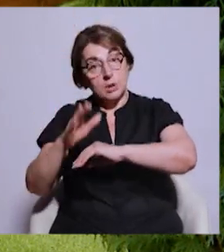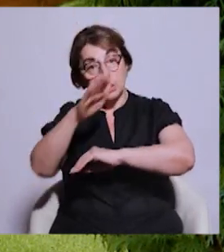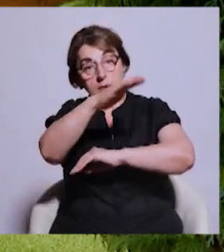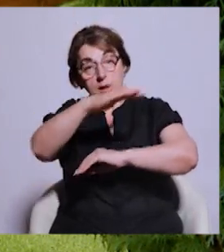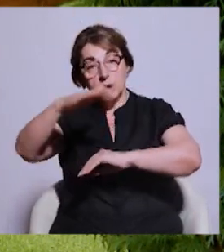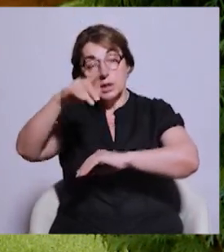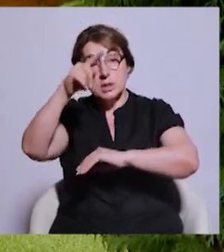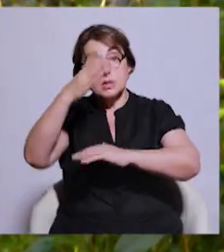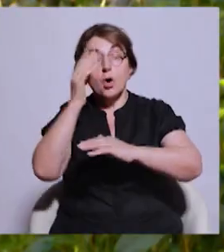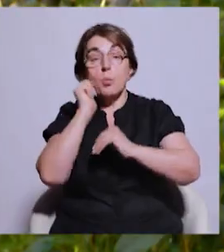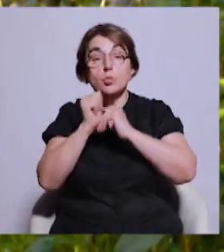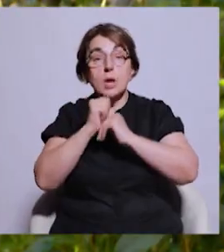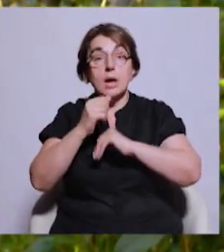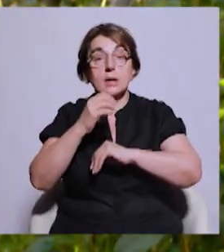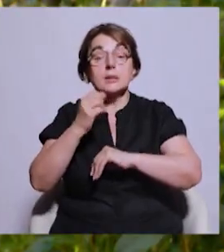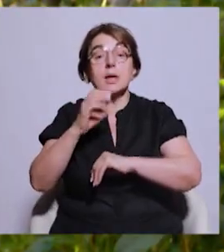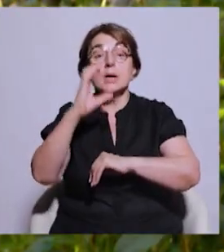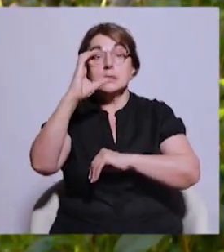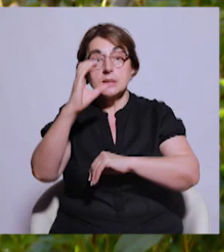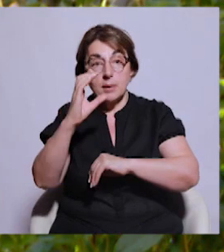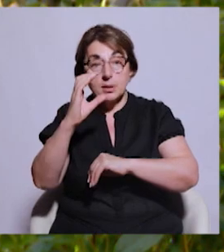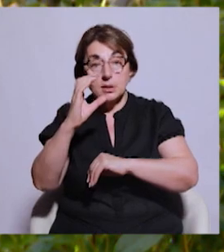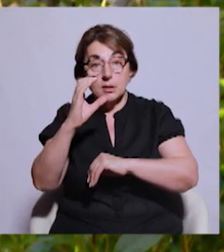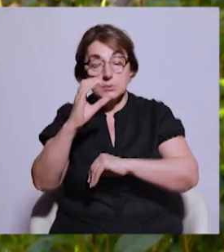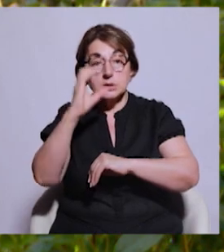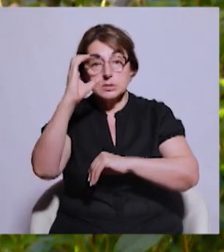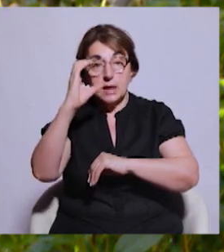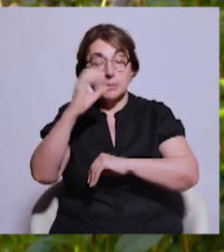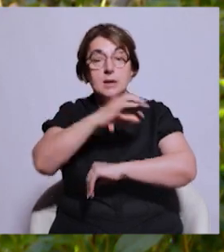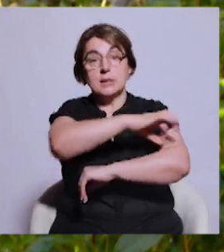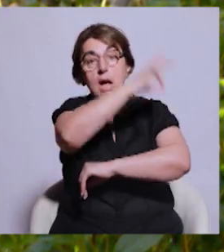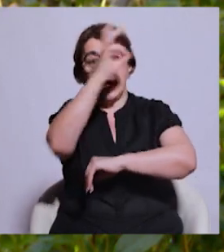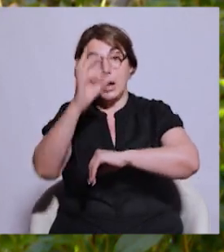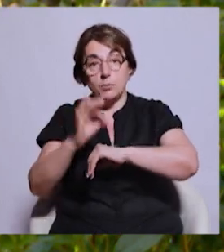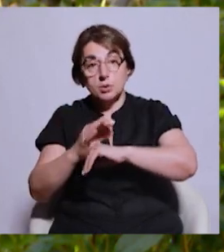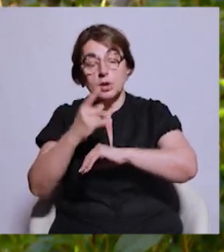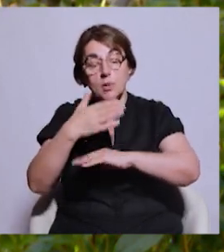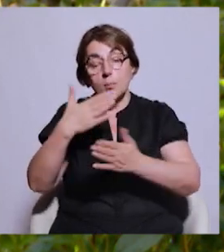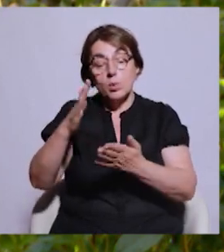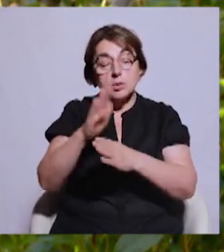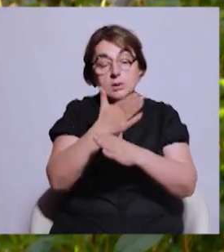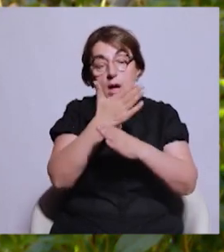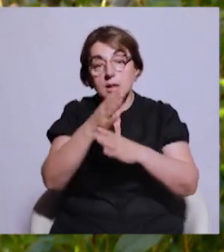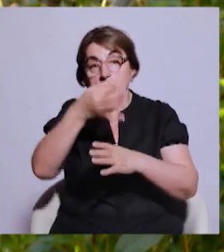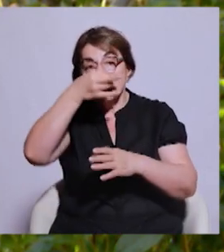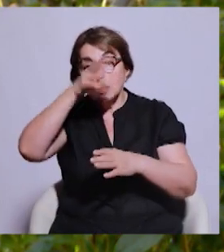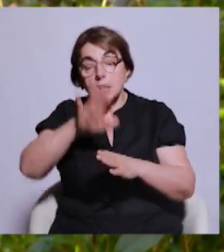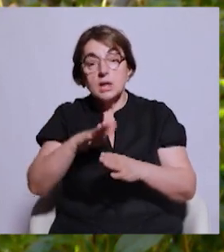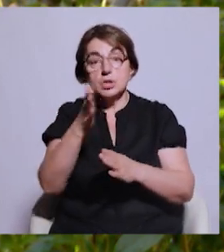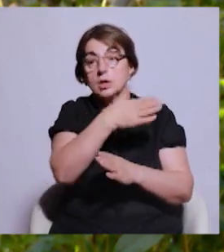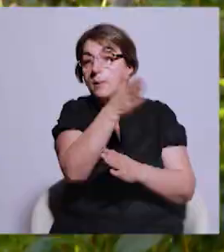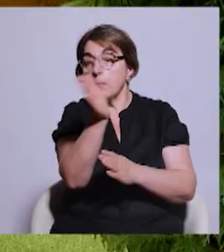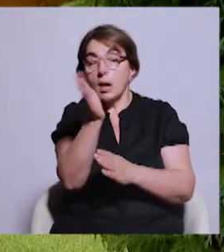ჰორიზონტის მხარების აღნიშვნა, ის ყოველთვის იქნება სამხრეთი, სამხრეთ-აღმოსავლეთი. ერთი და თქვენ დაანაწილეთ შემდეგ